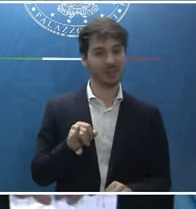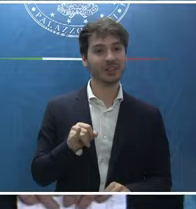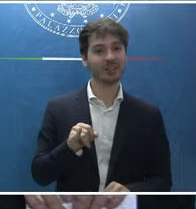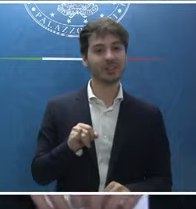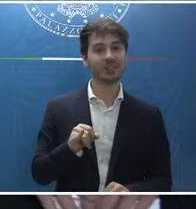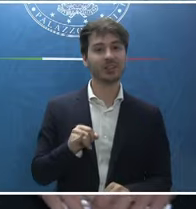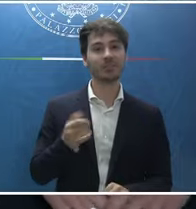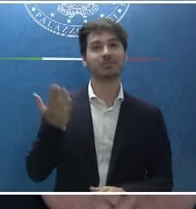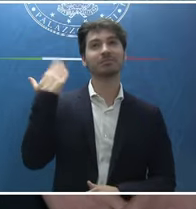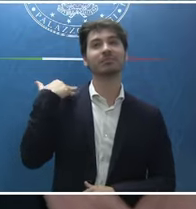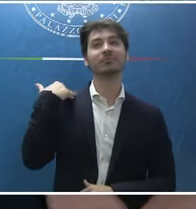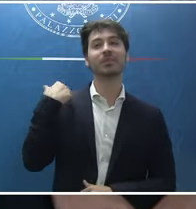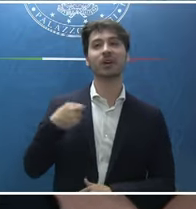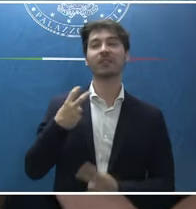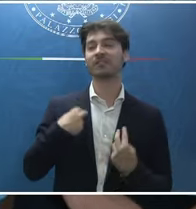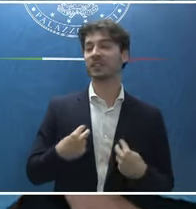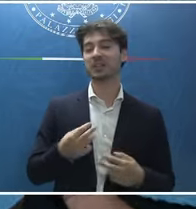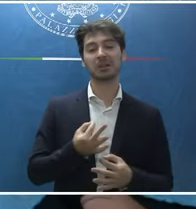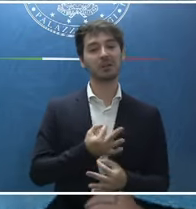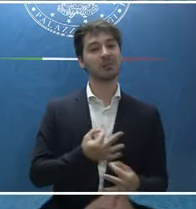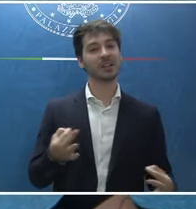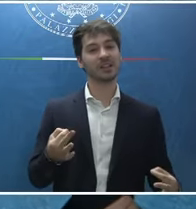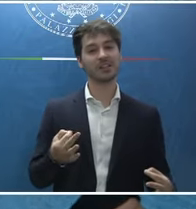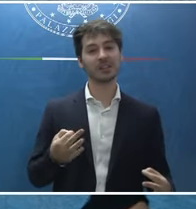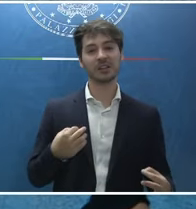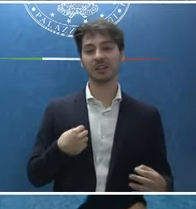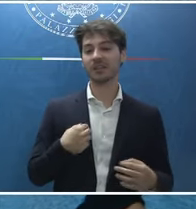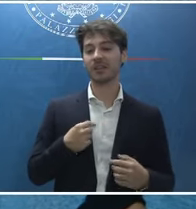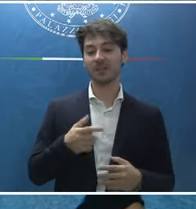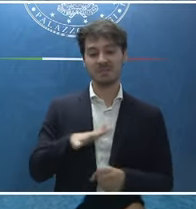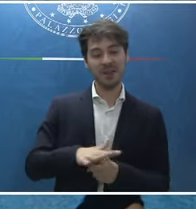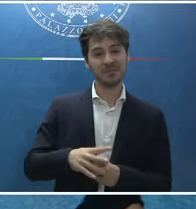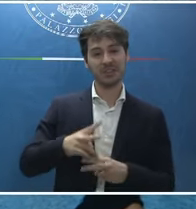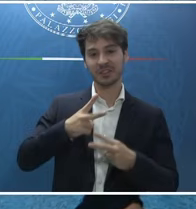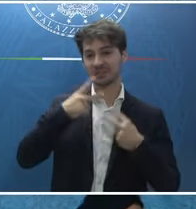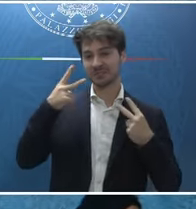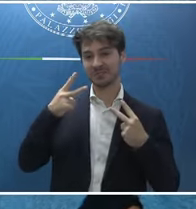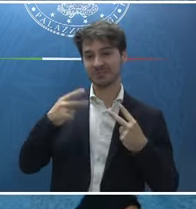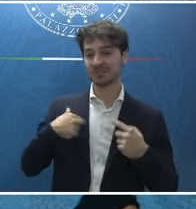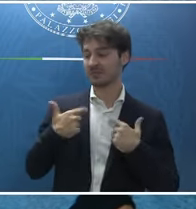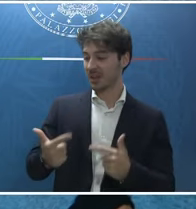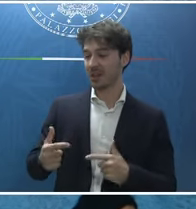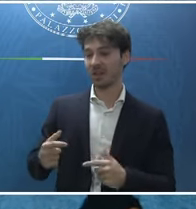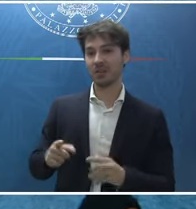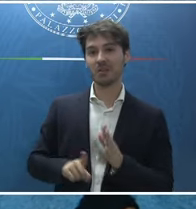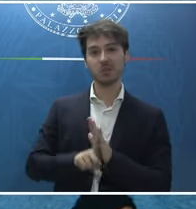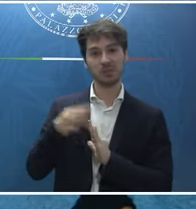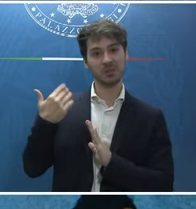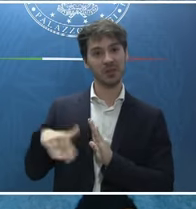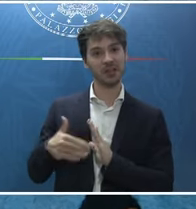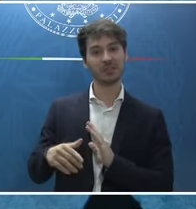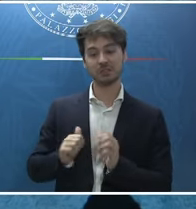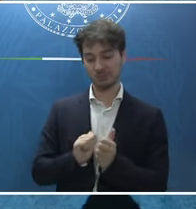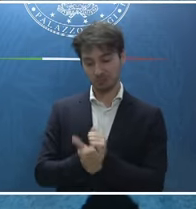era perfetta, ero molto fiero di me e rendevo fiera la mia famiglia, con gli ottimi risultati che avevo nello sport e